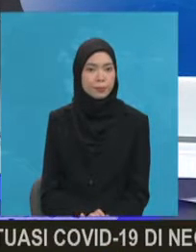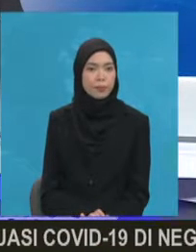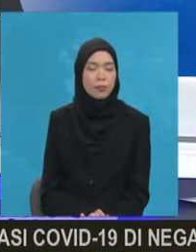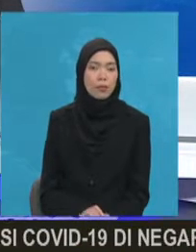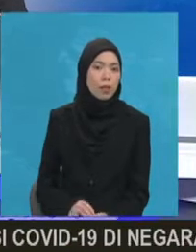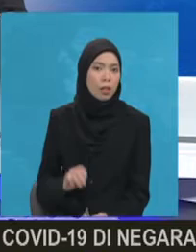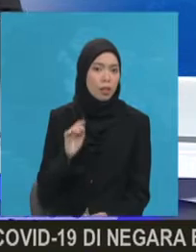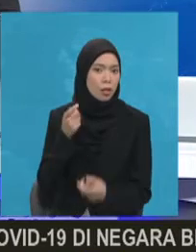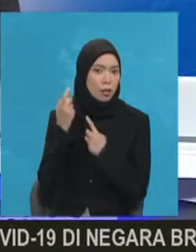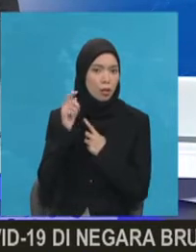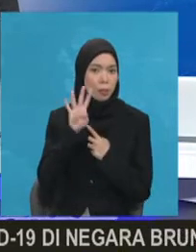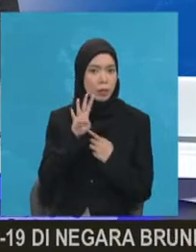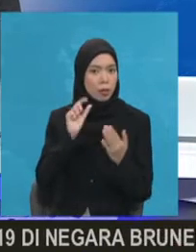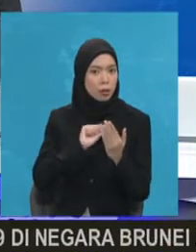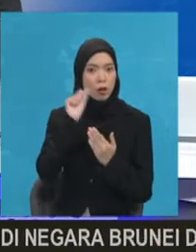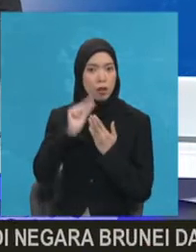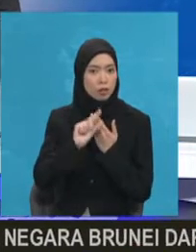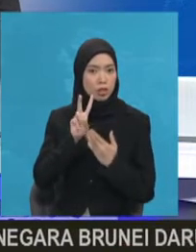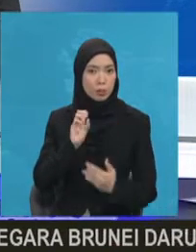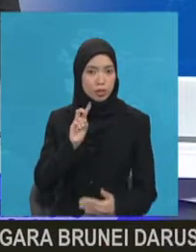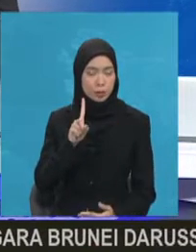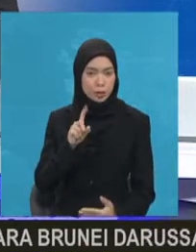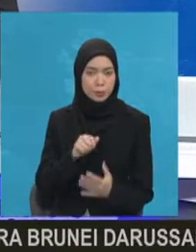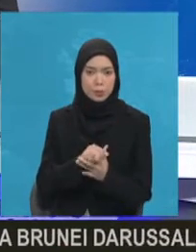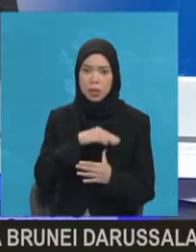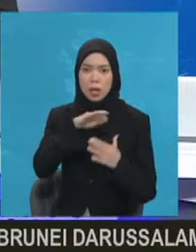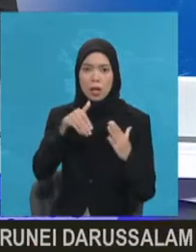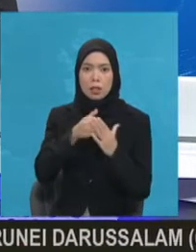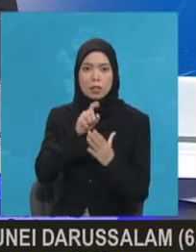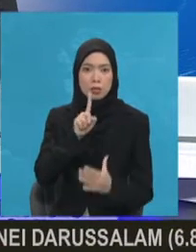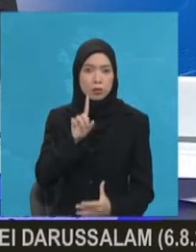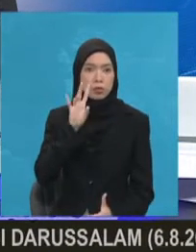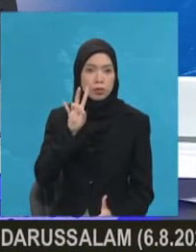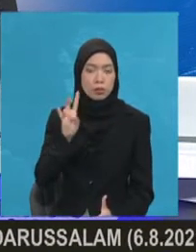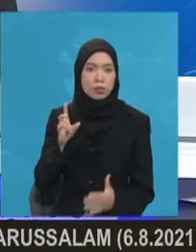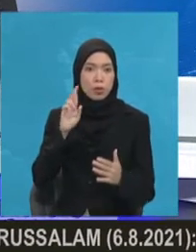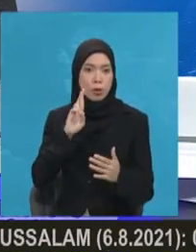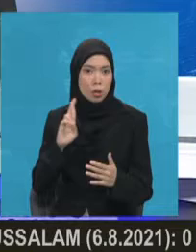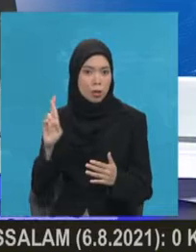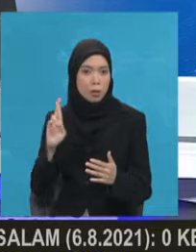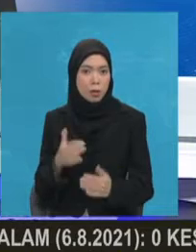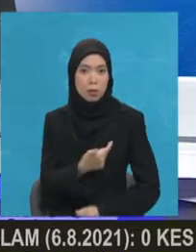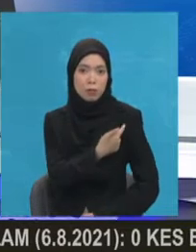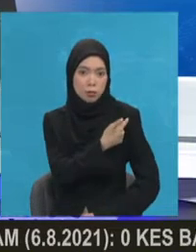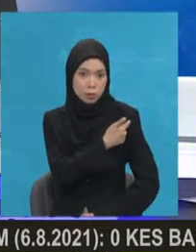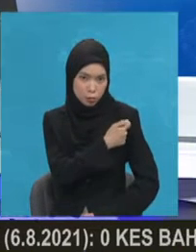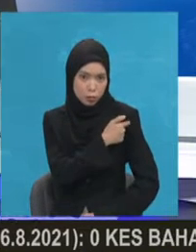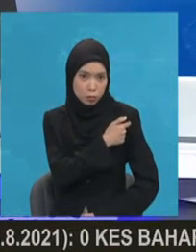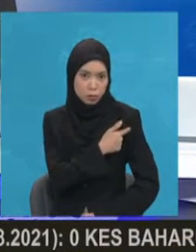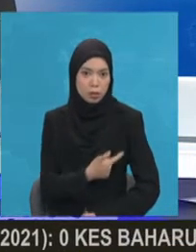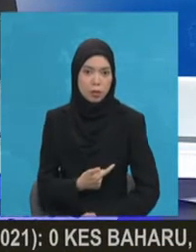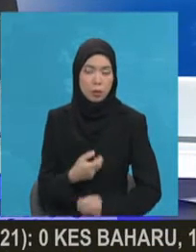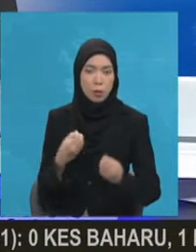Hai setakat tempat ogos 2021 sebanyak 170 7628 do suntikan